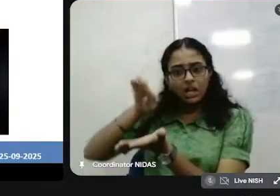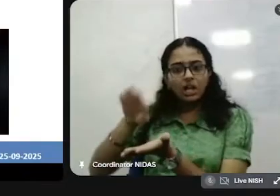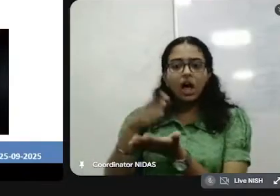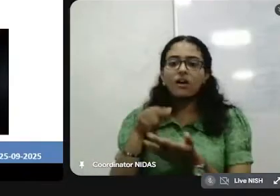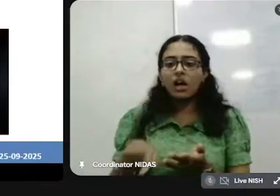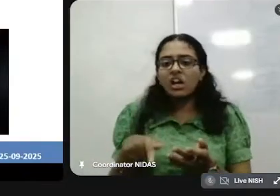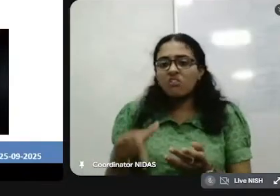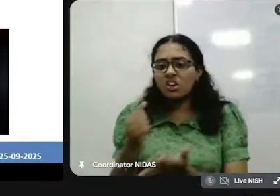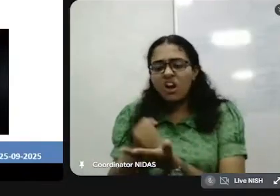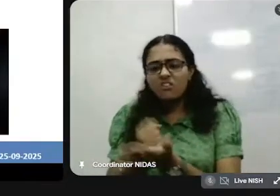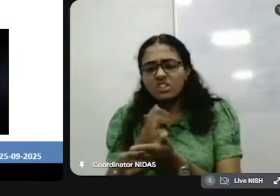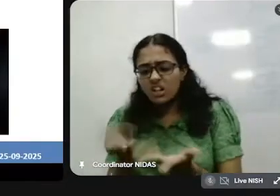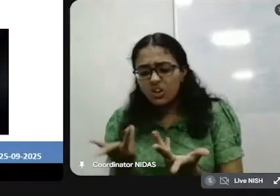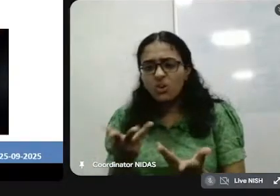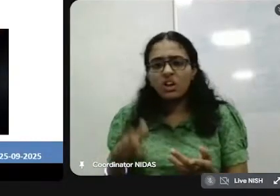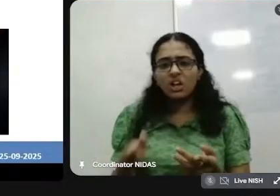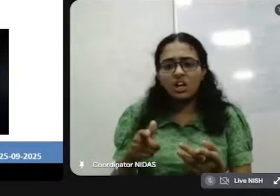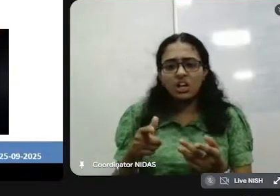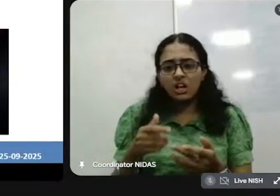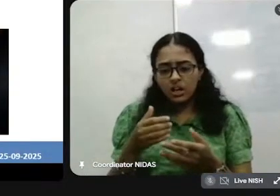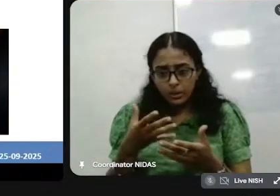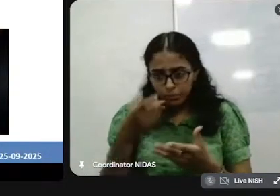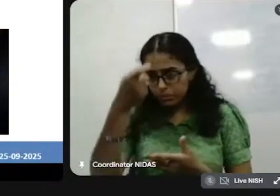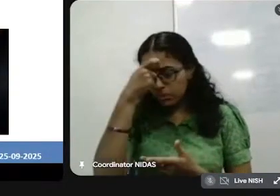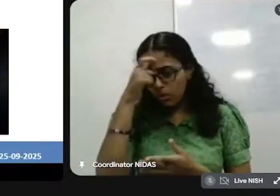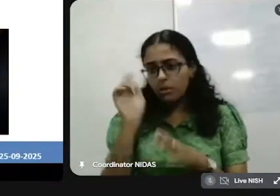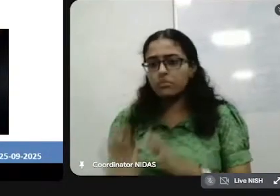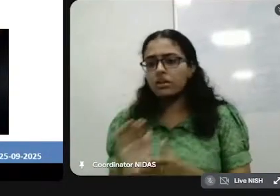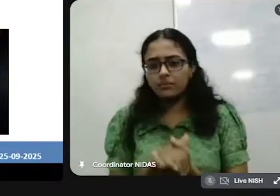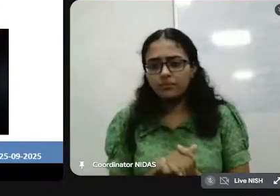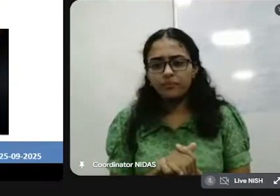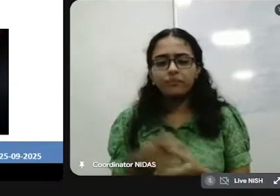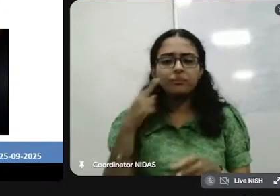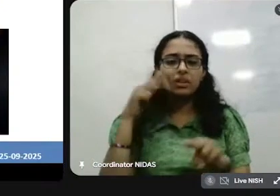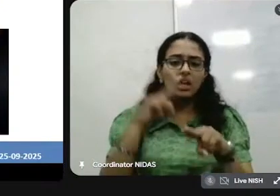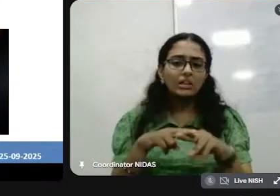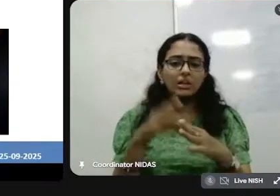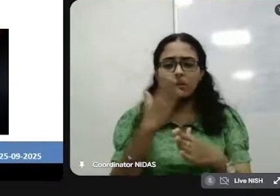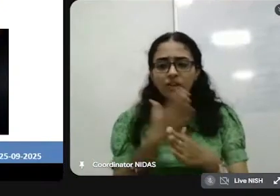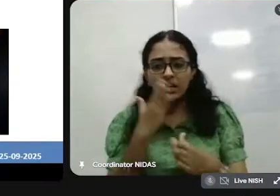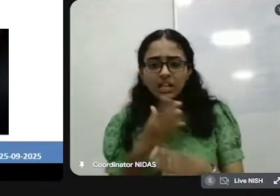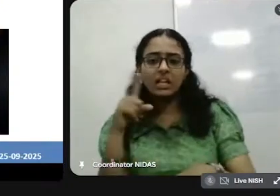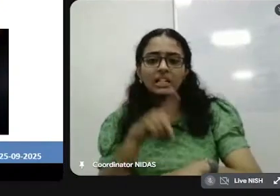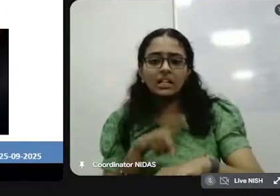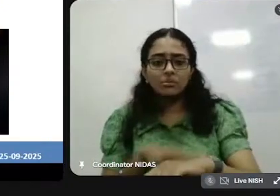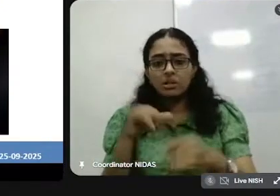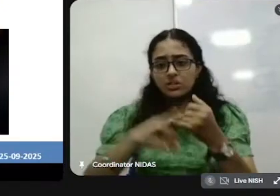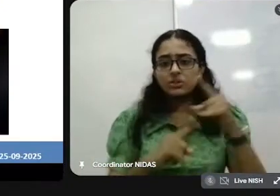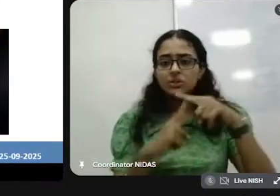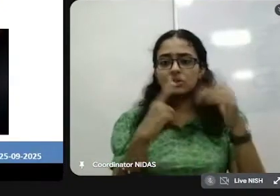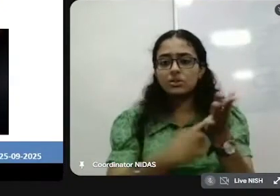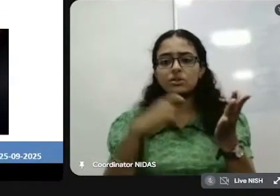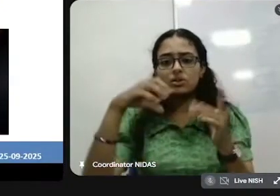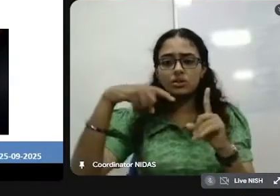ആവശ്യങ്ങൾ നോക്കാനുള്ള സപ്പോർട്ട് നമ്മൾ കൊടുക്കേണ്ടതായിട്ടുണ്ട്. പിന്നെ നമ്മൾ ജോലി ചെയ്യുന്ന സാഹചര്യങ്ങളൊക്കെ ഇപ്പോൾ സ്ട്രോക്ക് വന്ന ആളെ നമുക്ക്